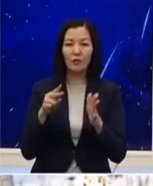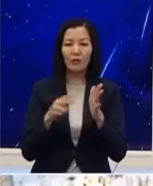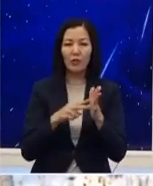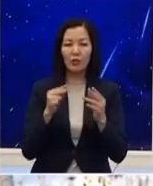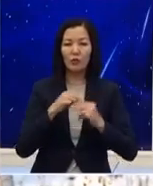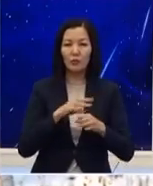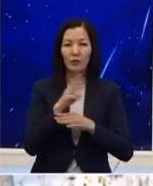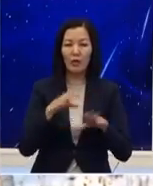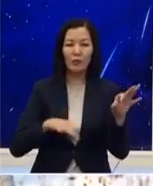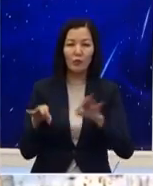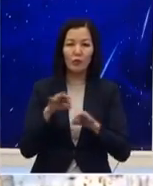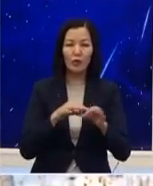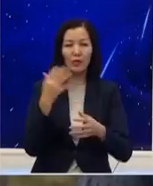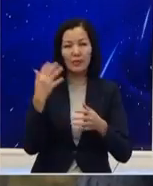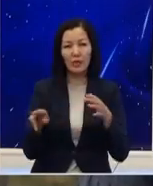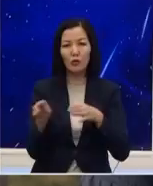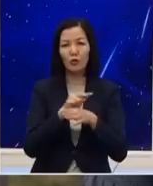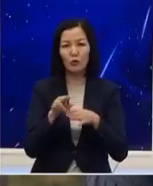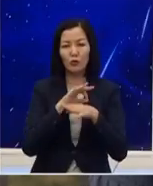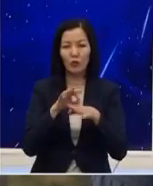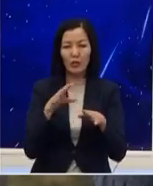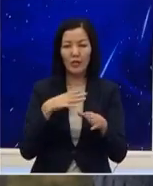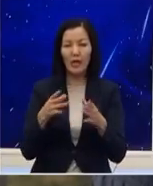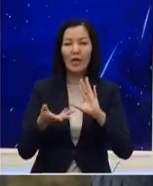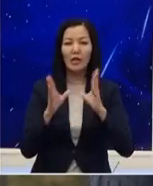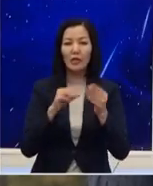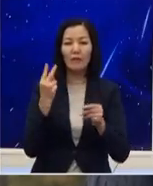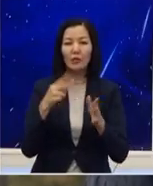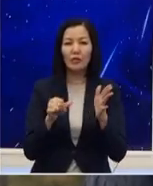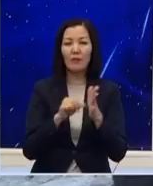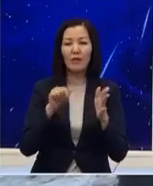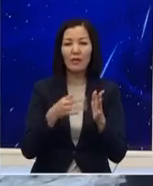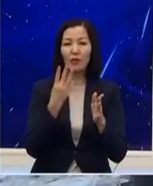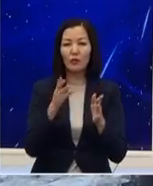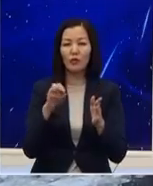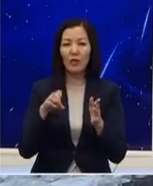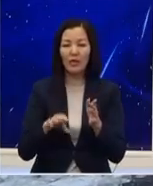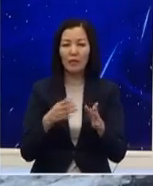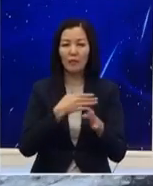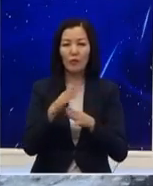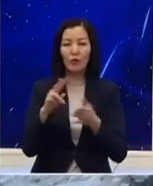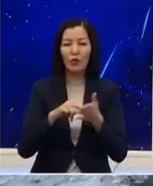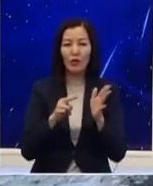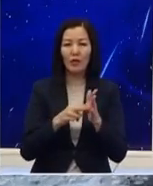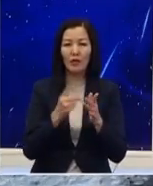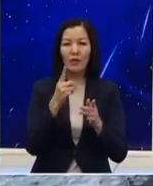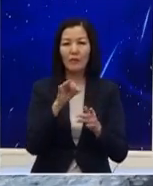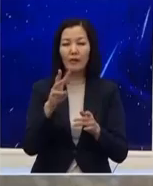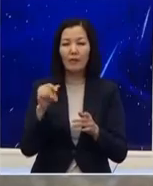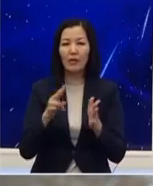қамту жол картасы аясында орташа жөндеу жұмыстары жүргізілді. Жалпы 26-да 4 шақырым, оған бөлінген қаржы